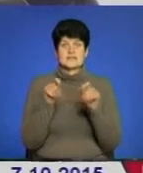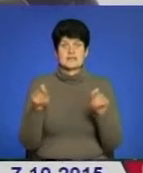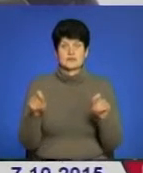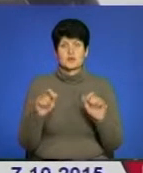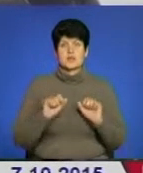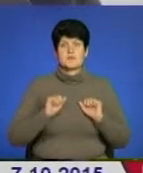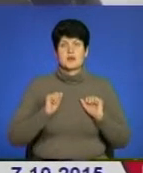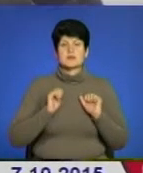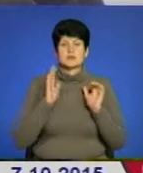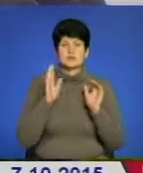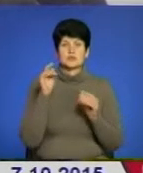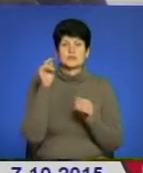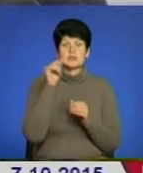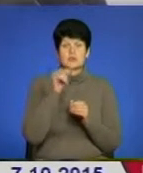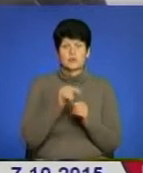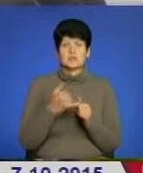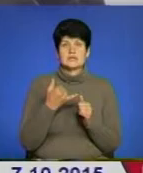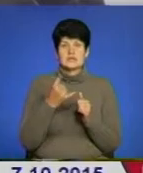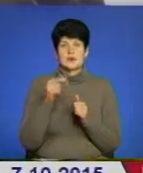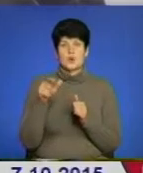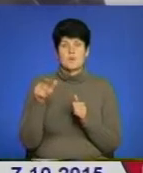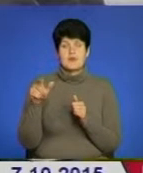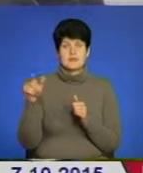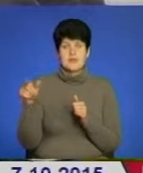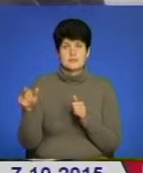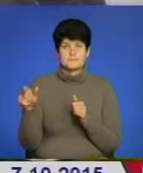намагається такою бути для громадян, для